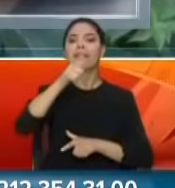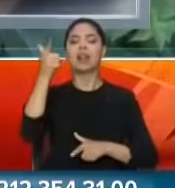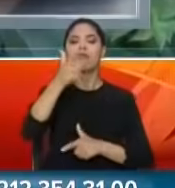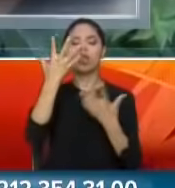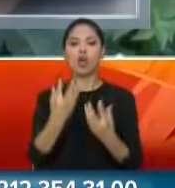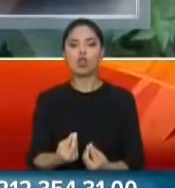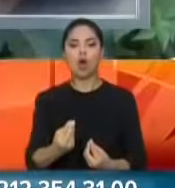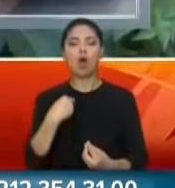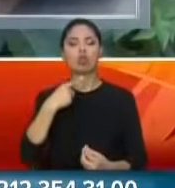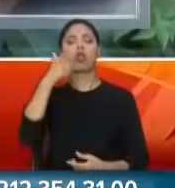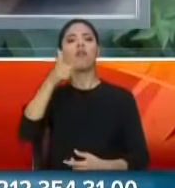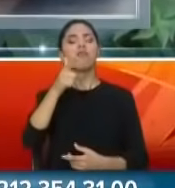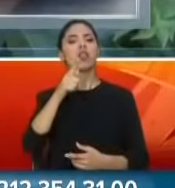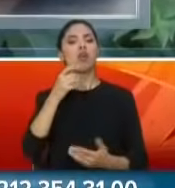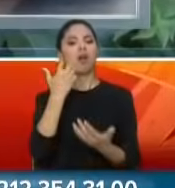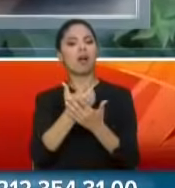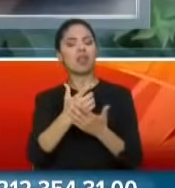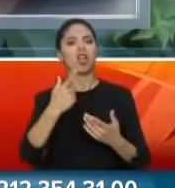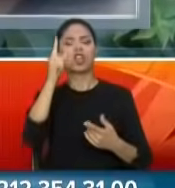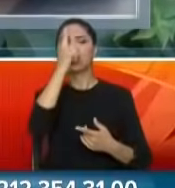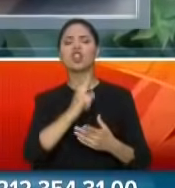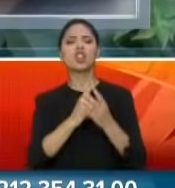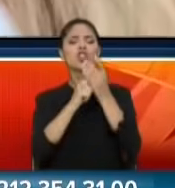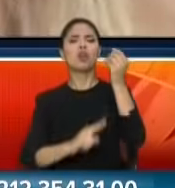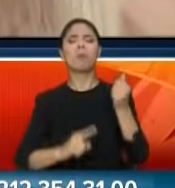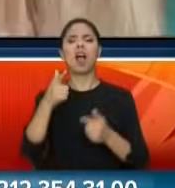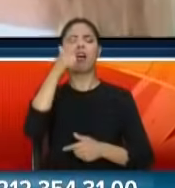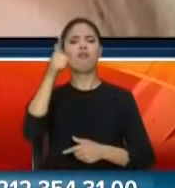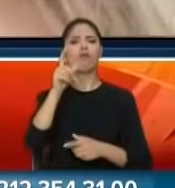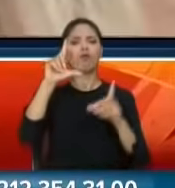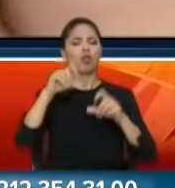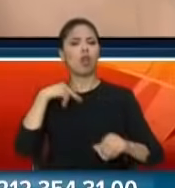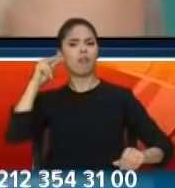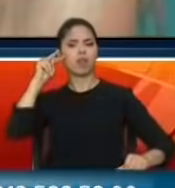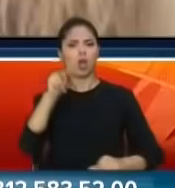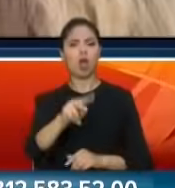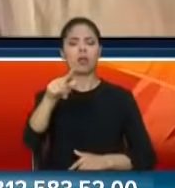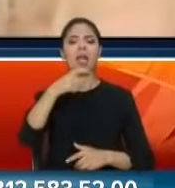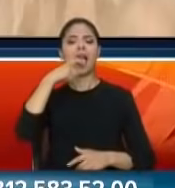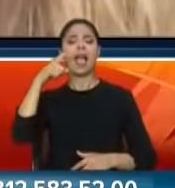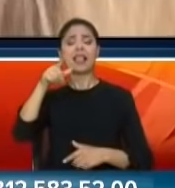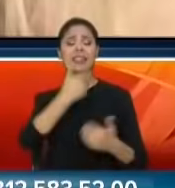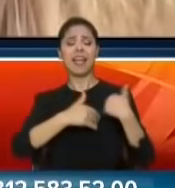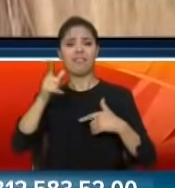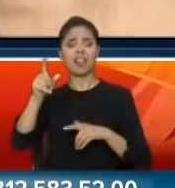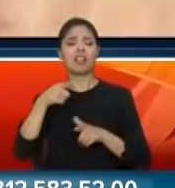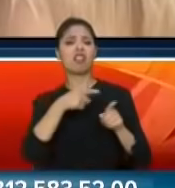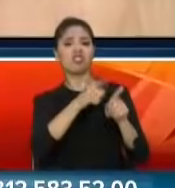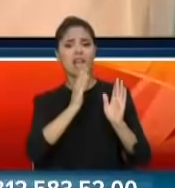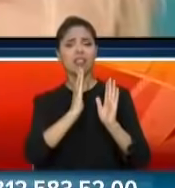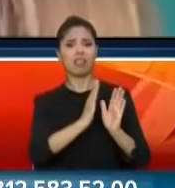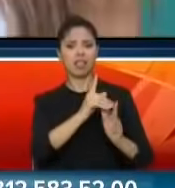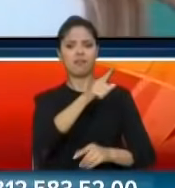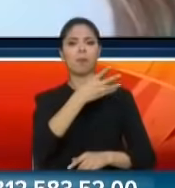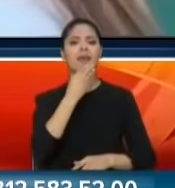videosunu, görüntülerini, çıplak fotoğraflarını gördüm. Erkek arkadaşı şantajlarına devam ederken Nisa Nur